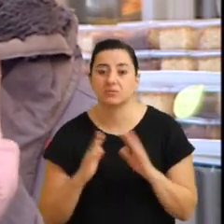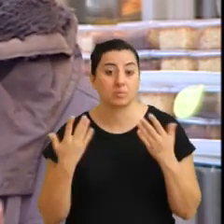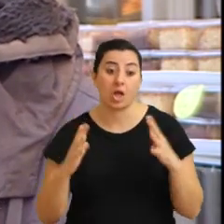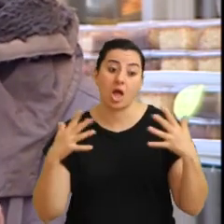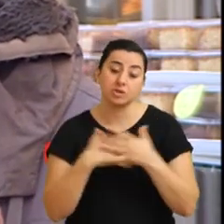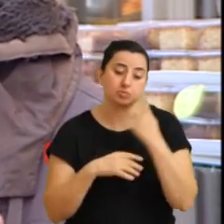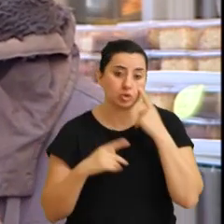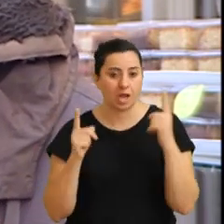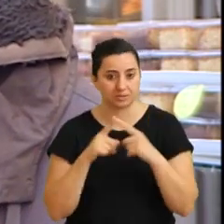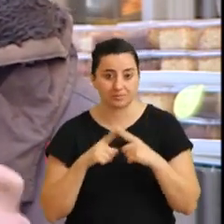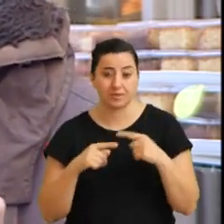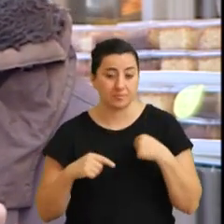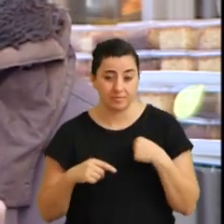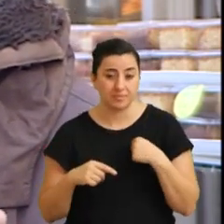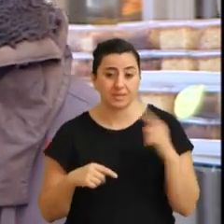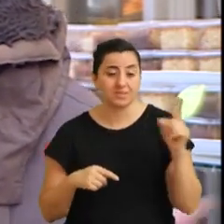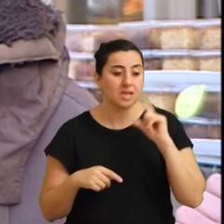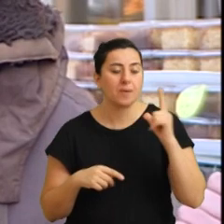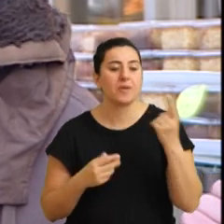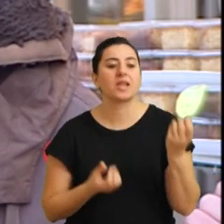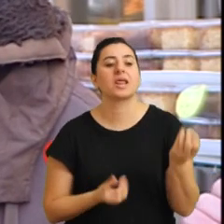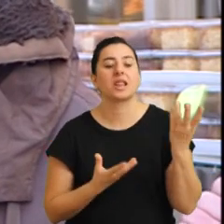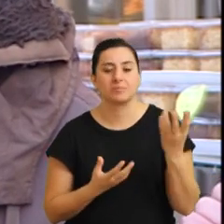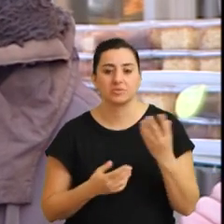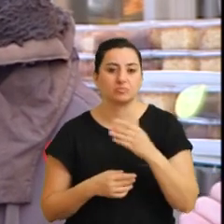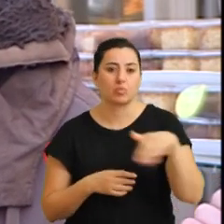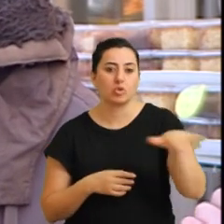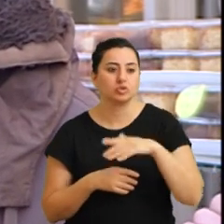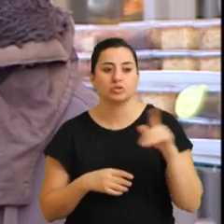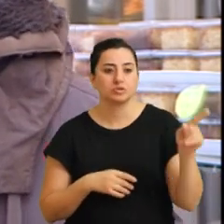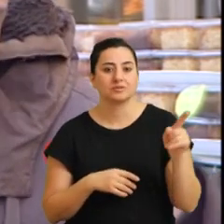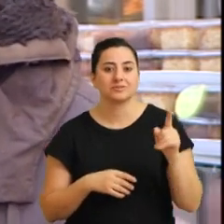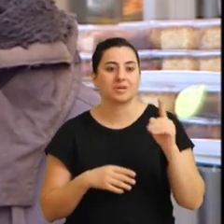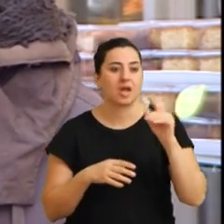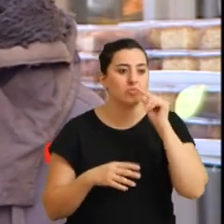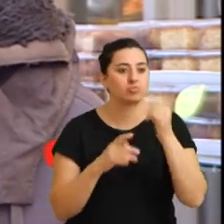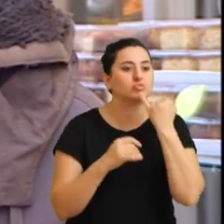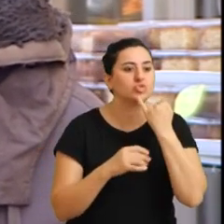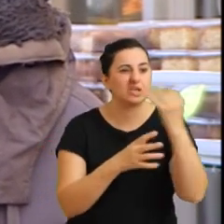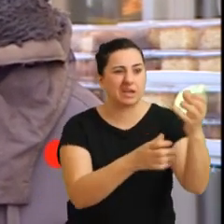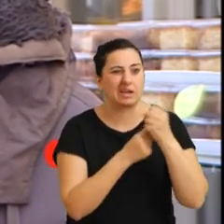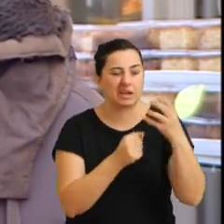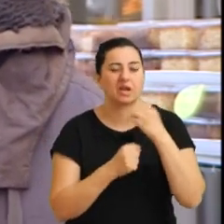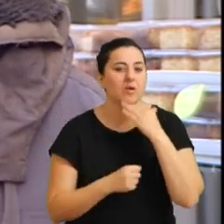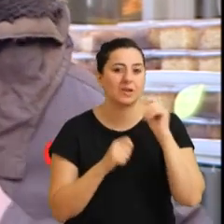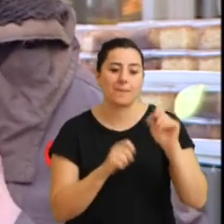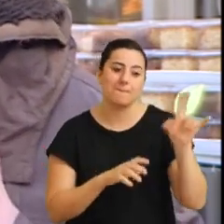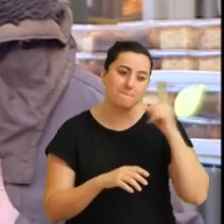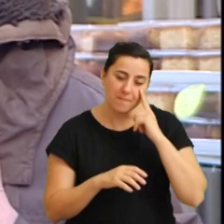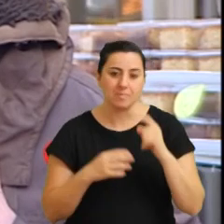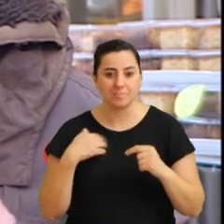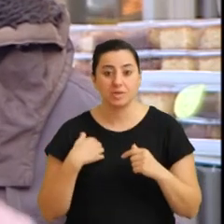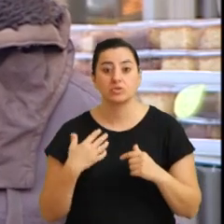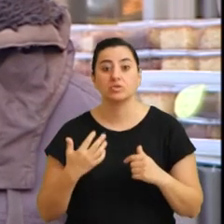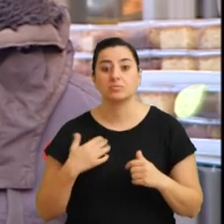akşam olunca hesaplaşacağız. Çünkü bence sesi kısıldı. Hem de o boş sokaklarda bakalım kolundan tutup çevirebileceği müşteri bulacak mı? O yüzden lütfen siz de